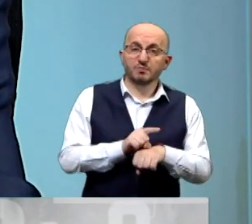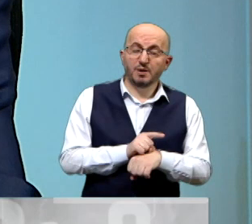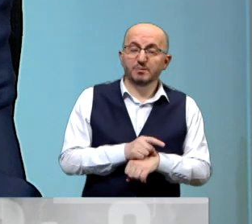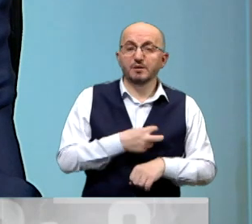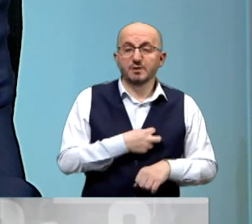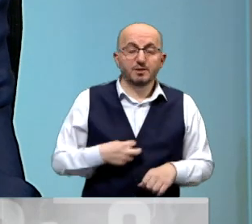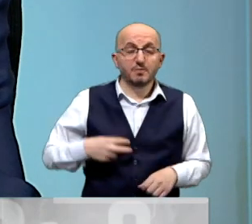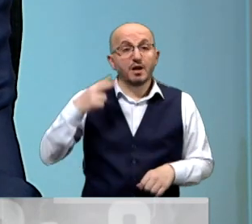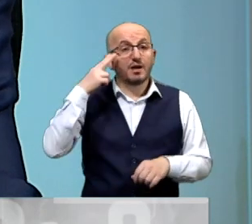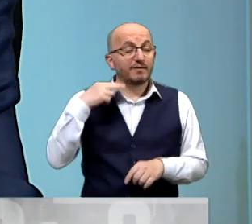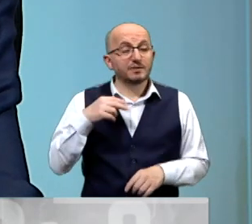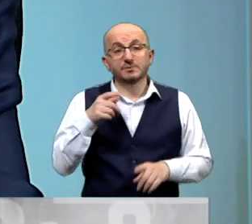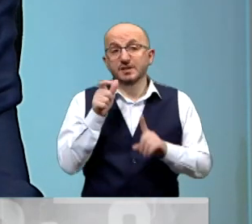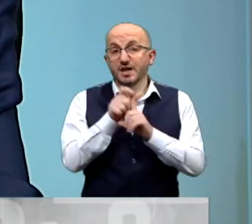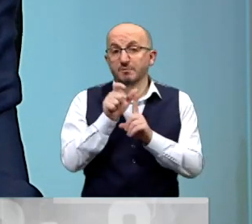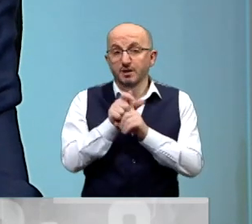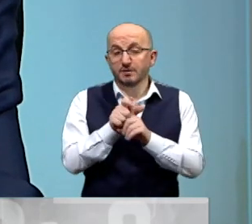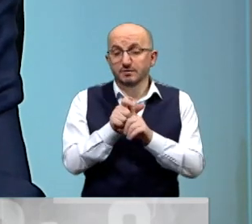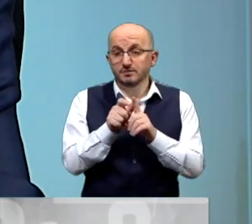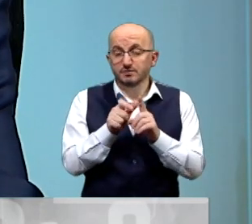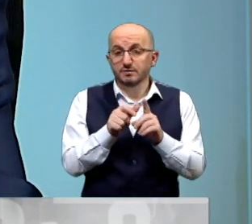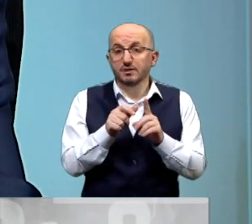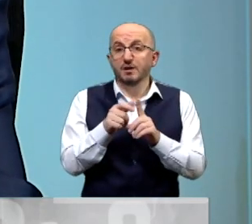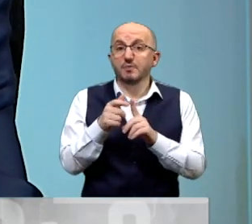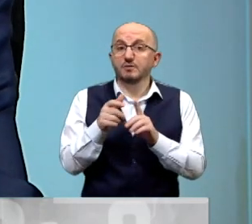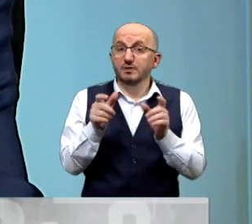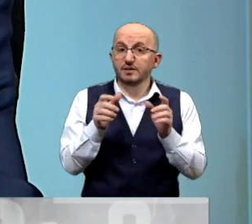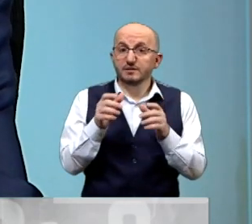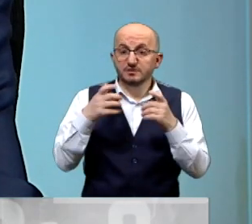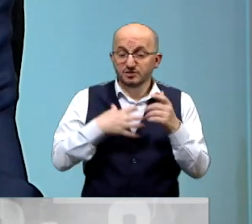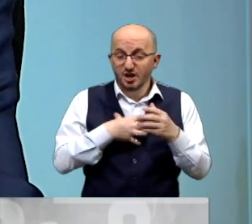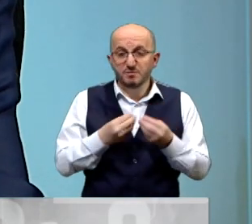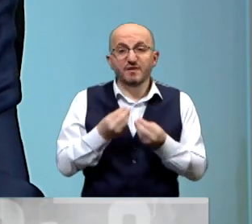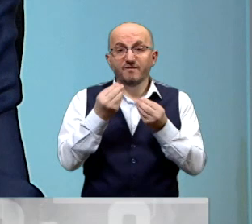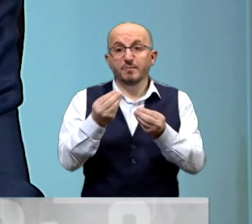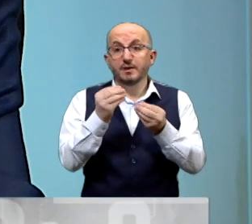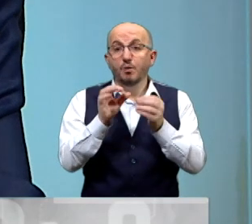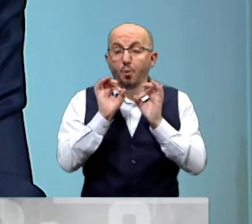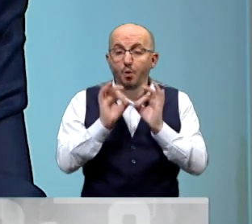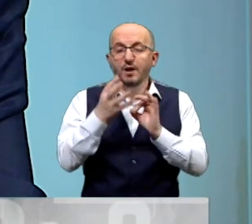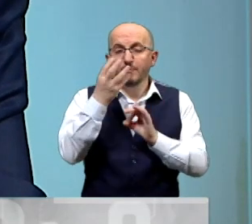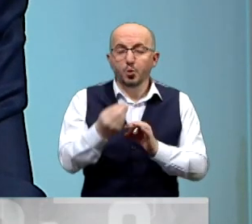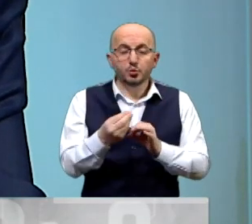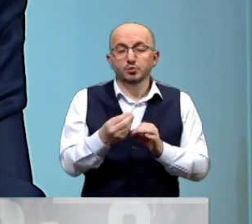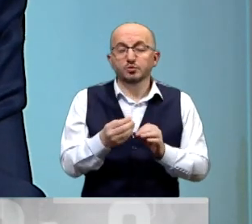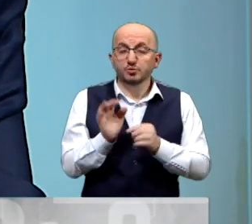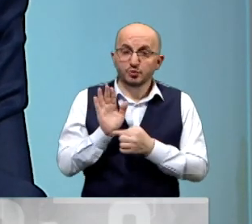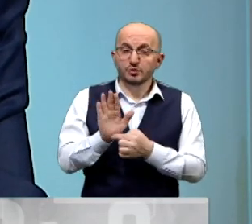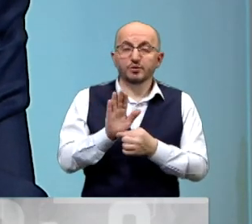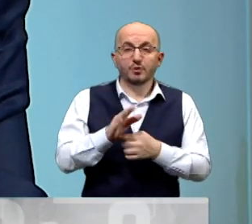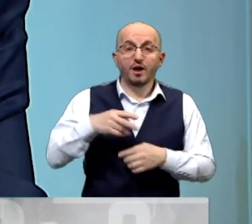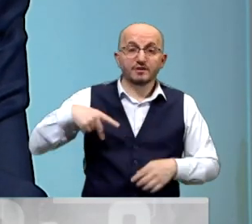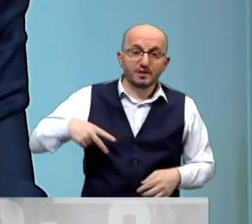Peygamberimiz Bu emanete riayetin ne kadar önemli olduğunu bize gösteriyor Hazreti Ali efendimizi yatağına bırakıyor